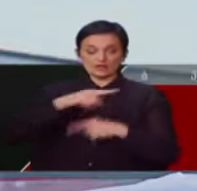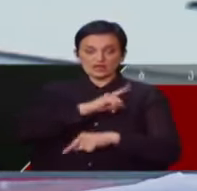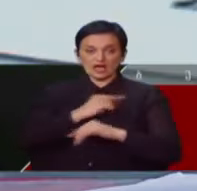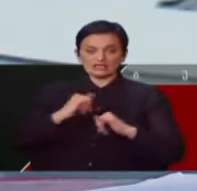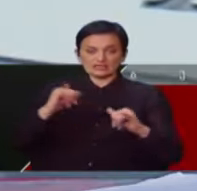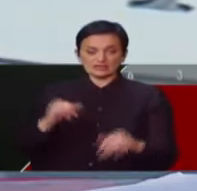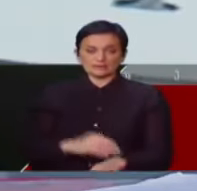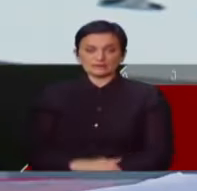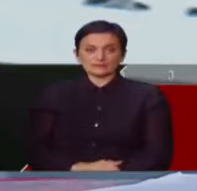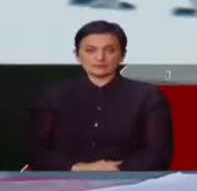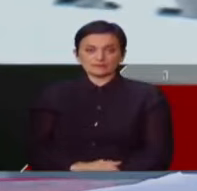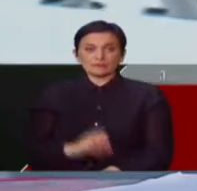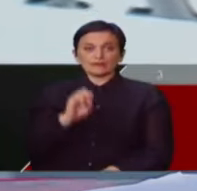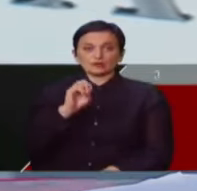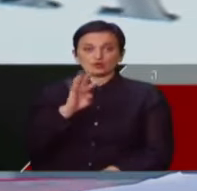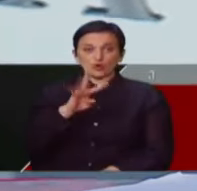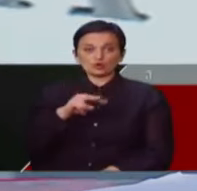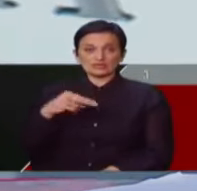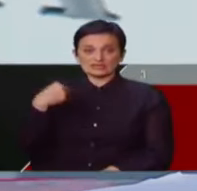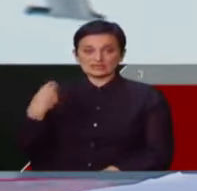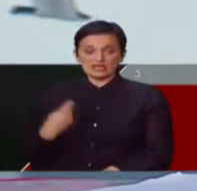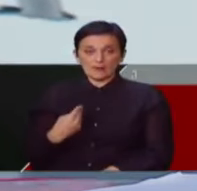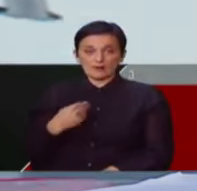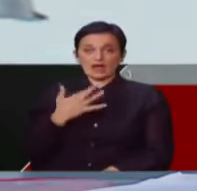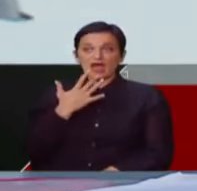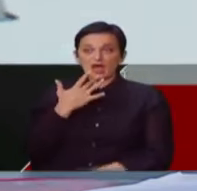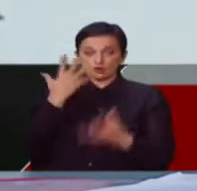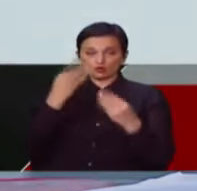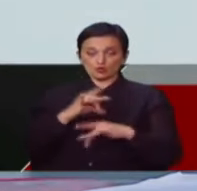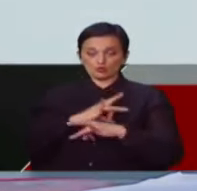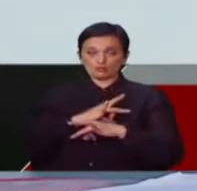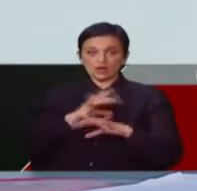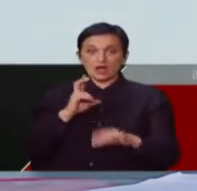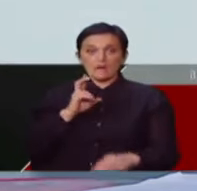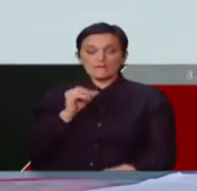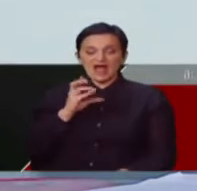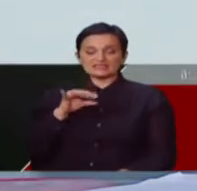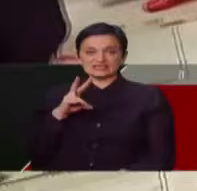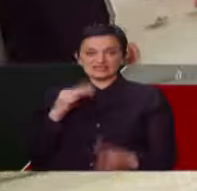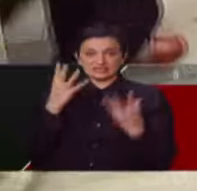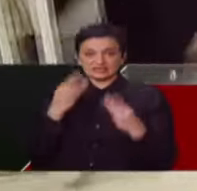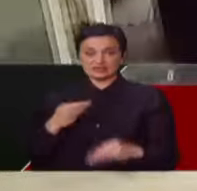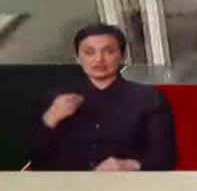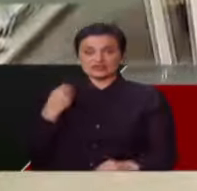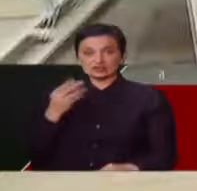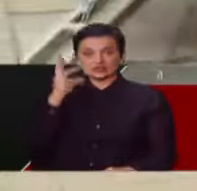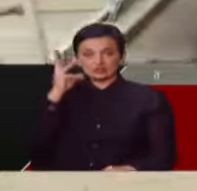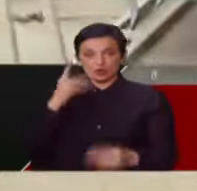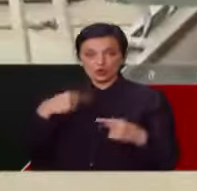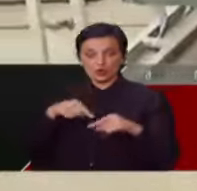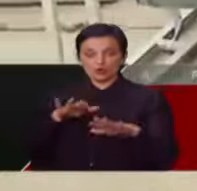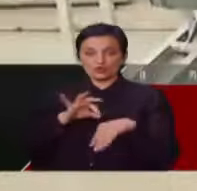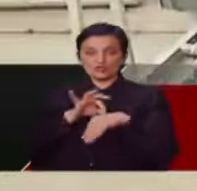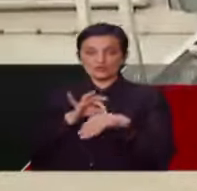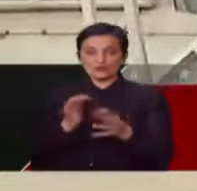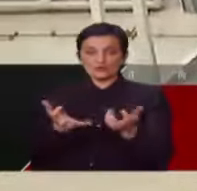გაძლიერებას. 14 ივლისს საფრანგეთი ეროვნულ დღესასწაულს აღნიშნავს. ბასტილიის დღესთან დაკავშირებით საფრანგეთის საელჩოს ორგანიზებით